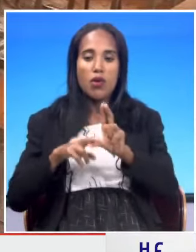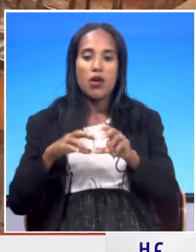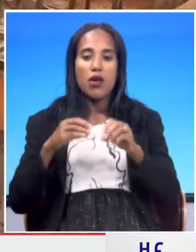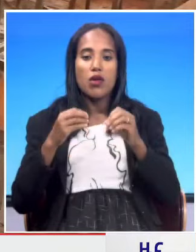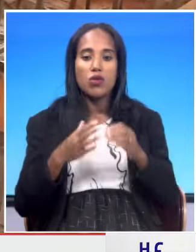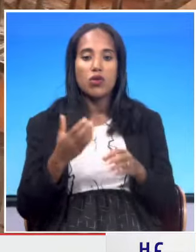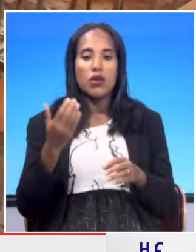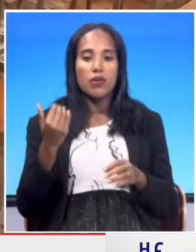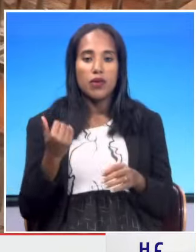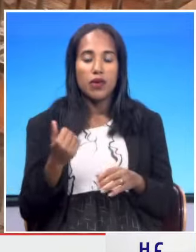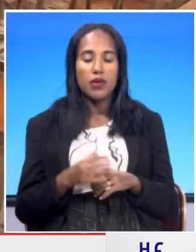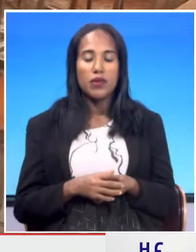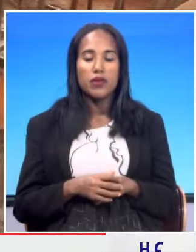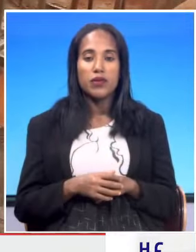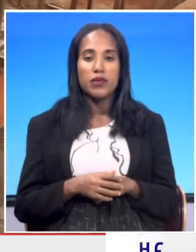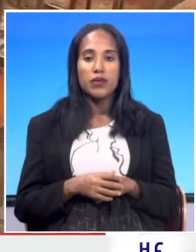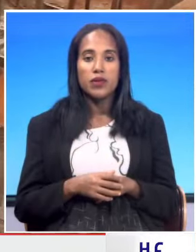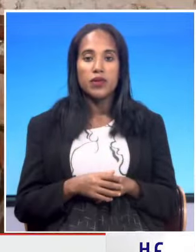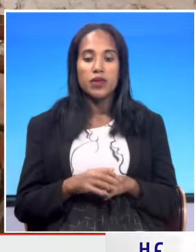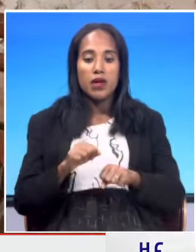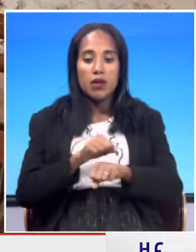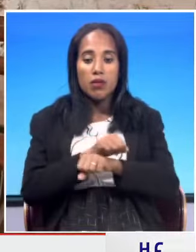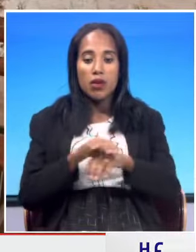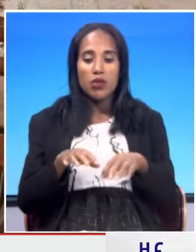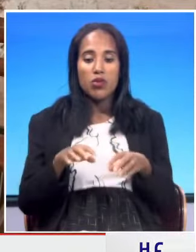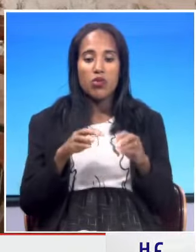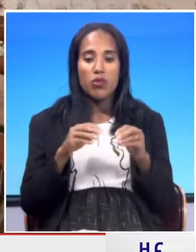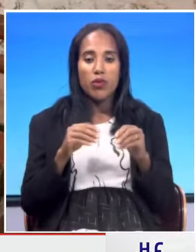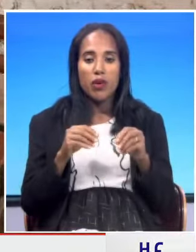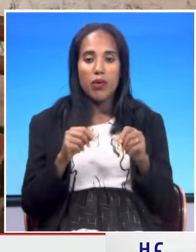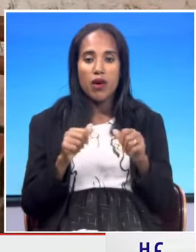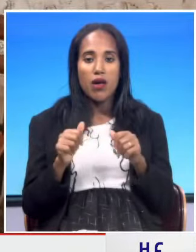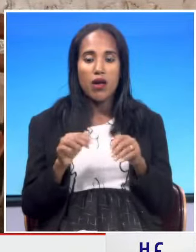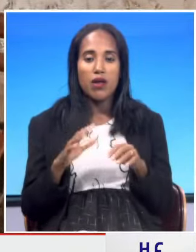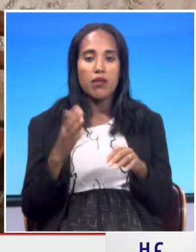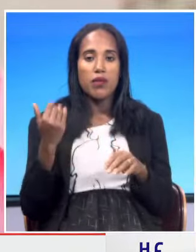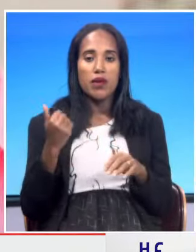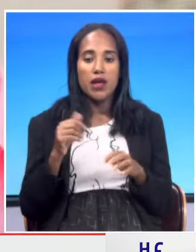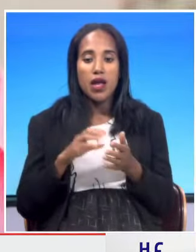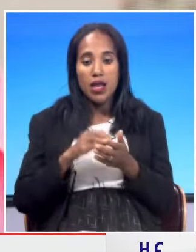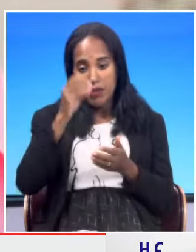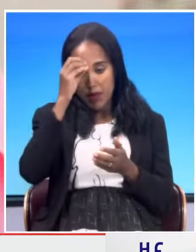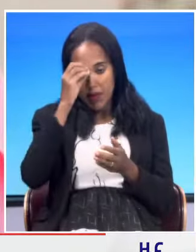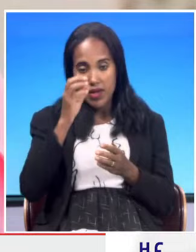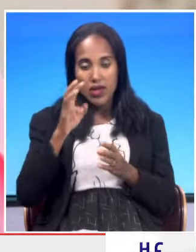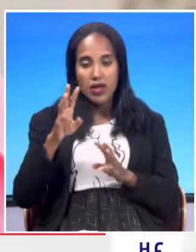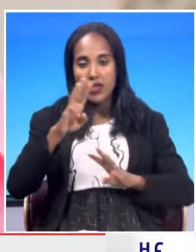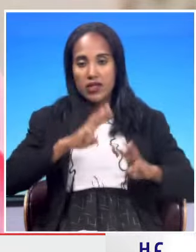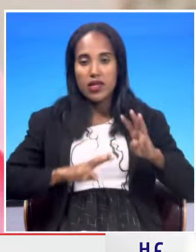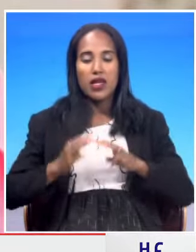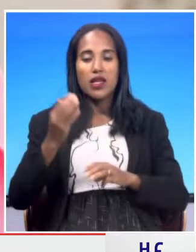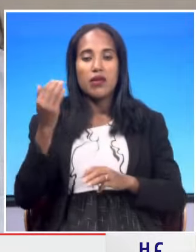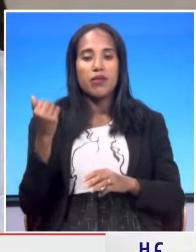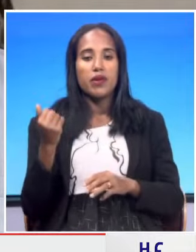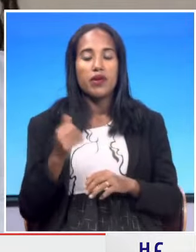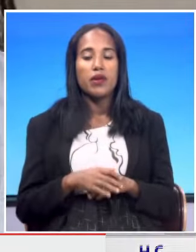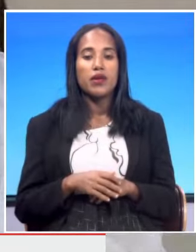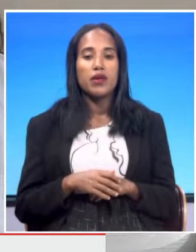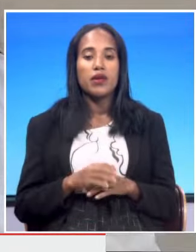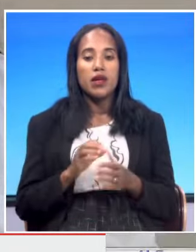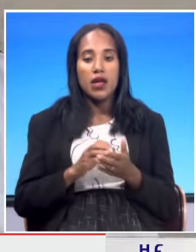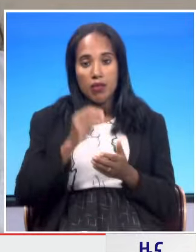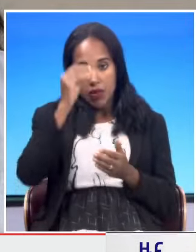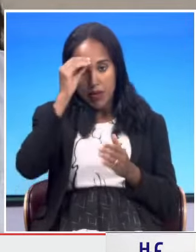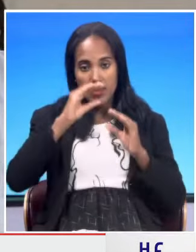ነበር። መሬቱ ራሱ የተፈጋገረ አቧራ ነበር። ለመማር ራሱ የሚያስቸግር ትምህርት ቤት ነው የነበረ። ለመማር